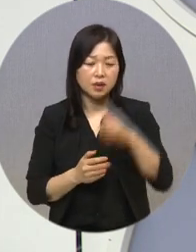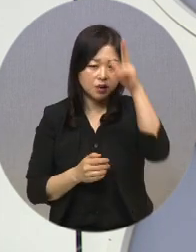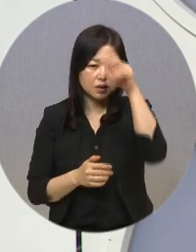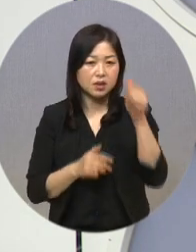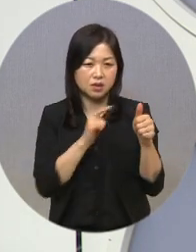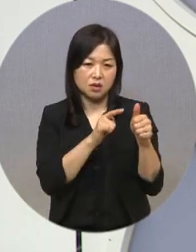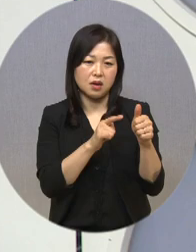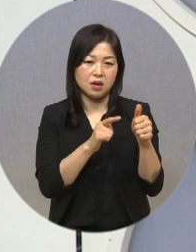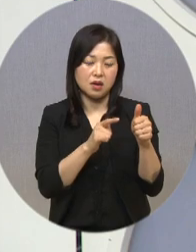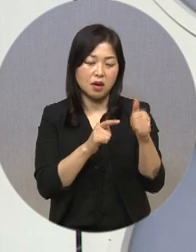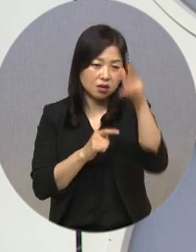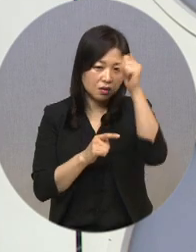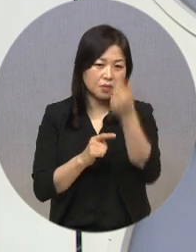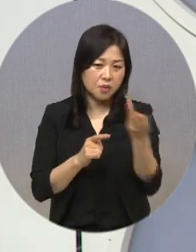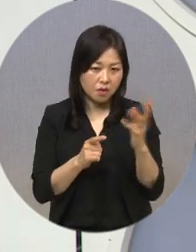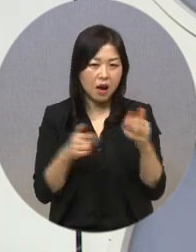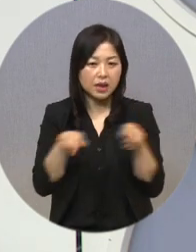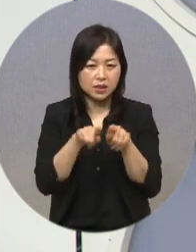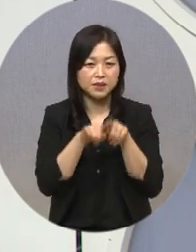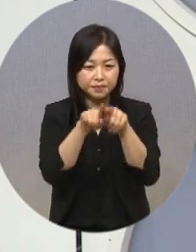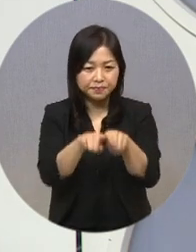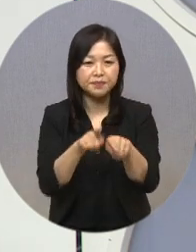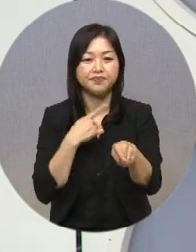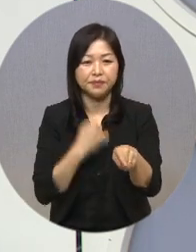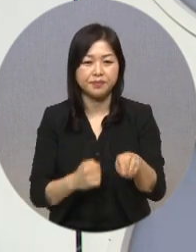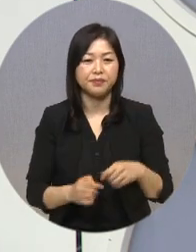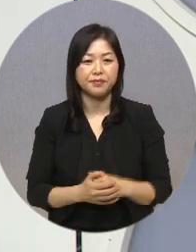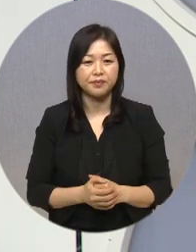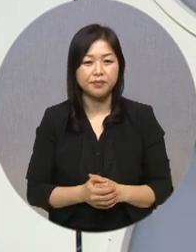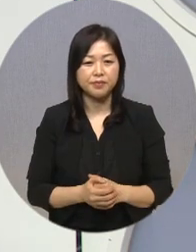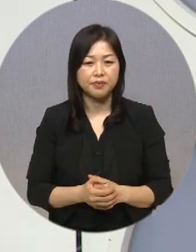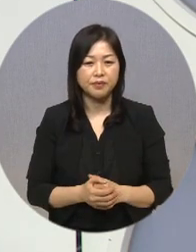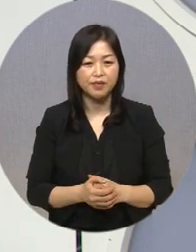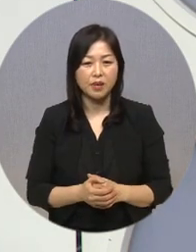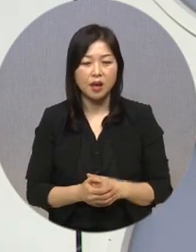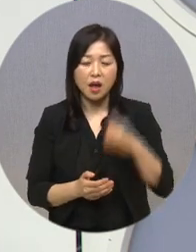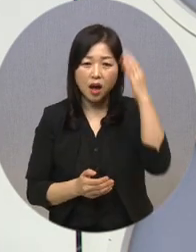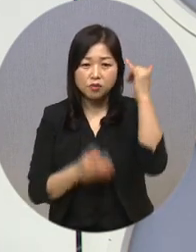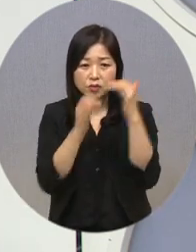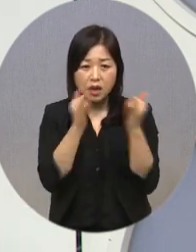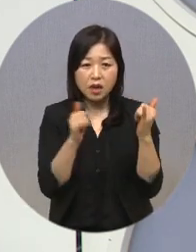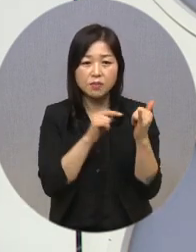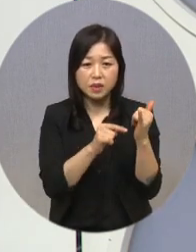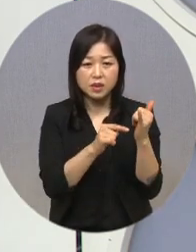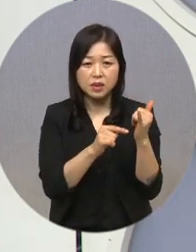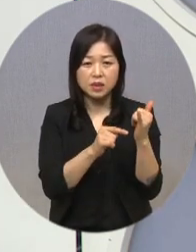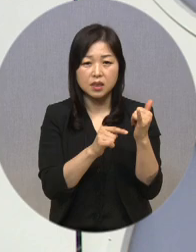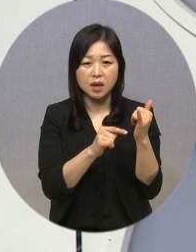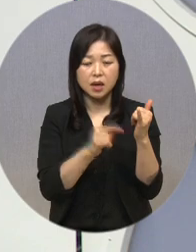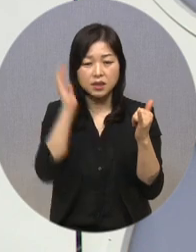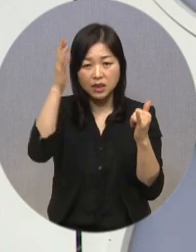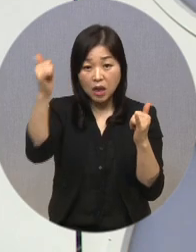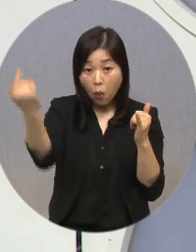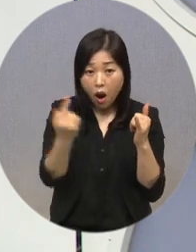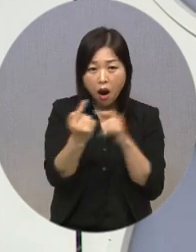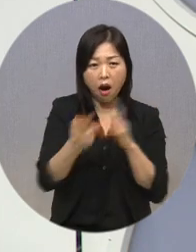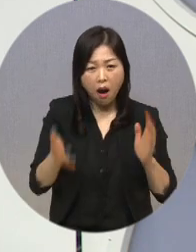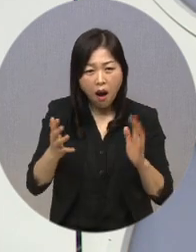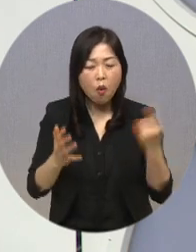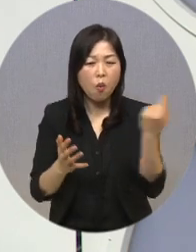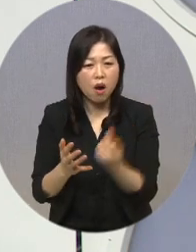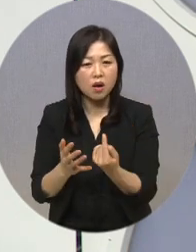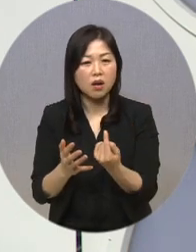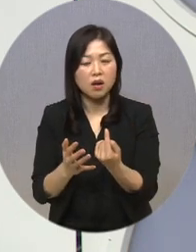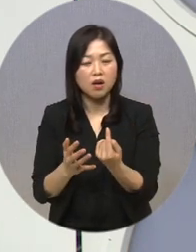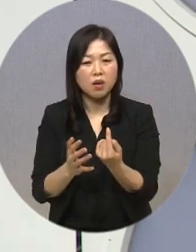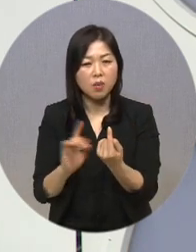경찰서장이랑 경찰 밑들이고 갔더니 한국 사람이 누구냐고 시장님 오셔서 뛰어오는데 어떤